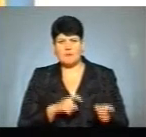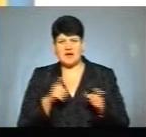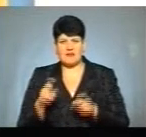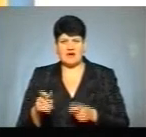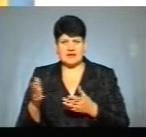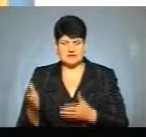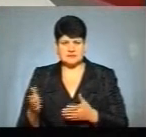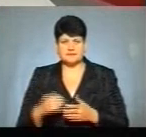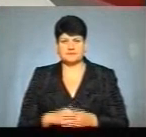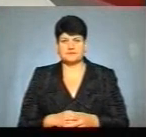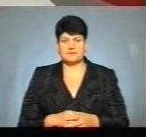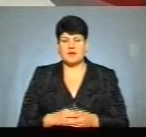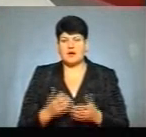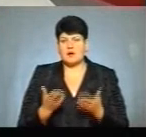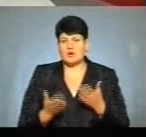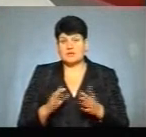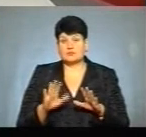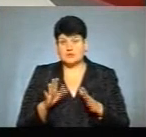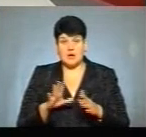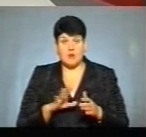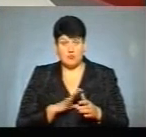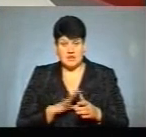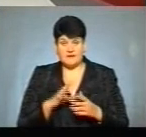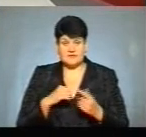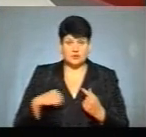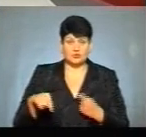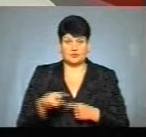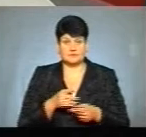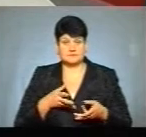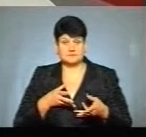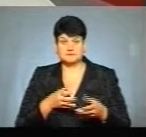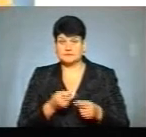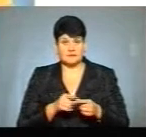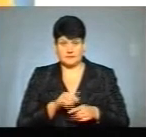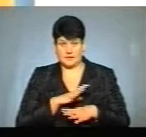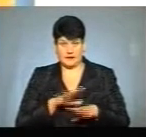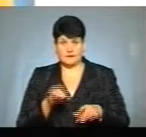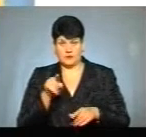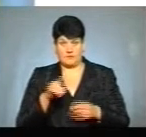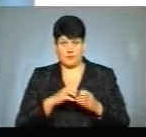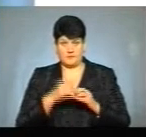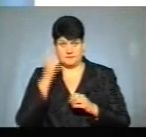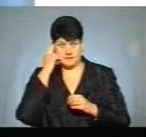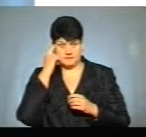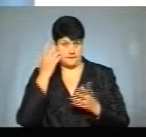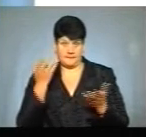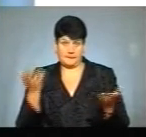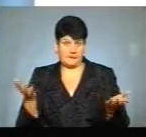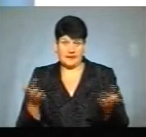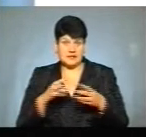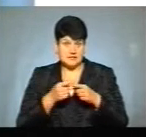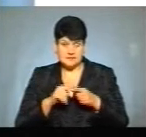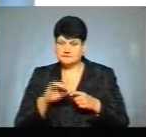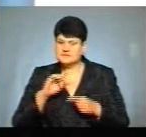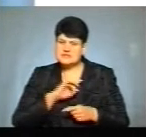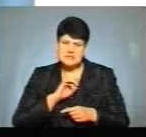або якась подія була, її всі оточуючи переконують, що цієї не було, відповідно, у неї проблеми з пам'яттю і так далі, і так далі. Це дуже